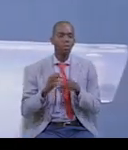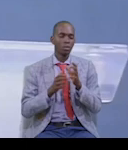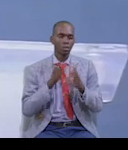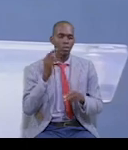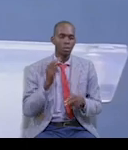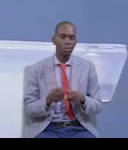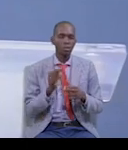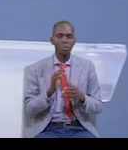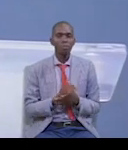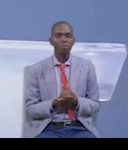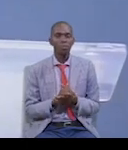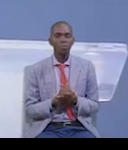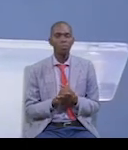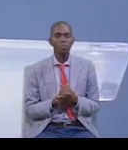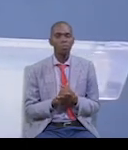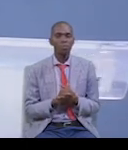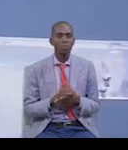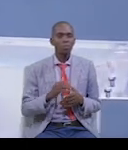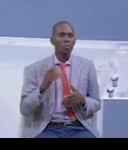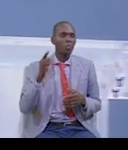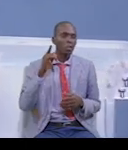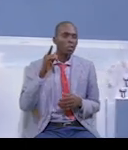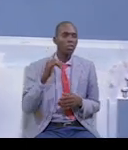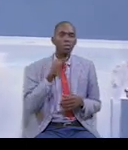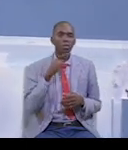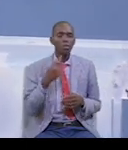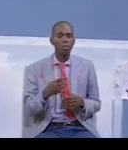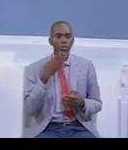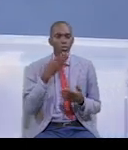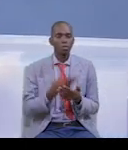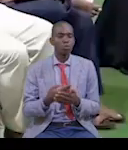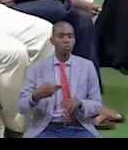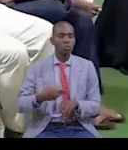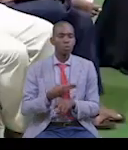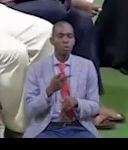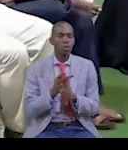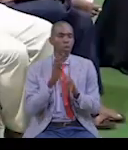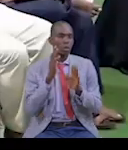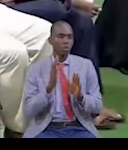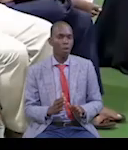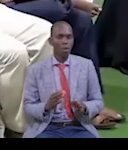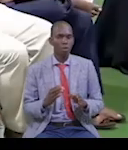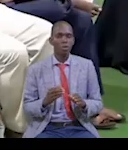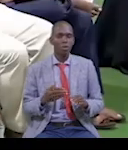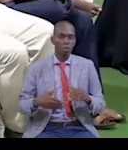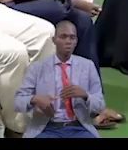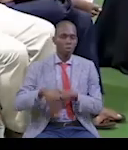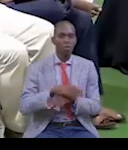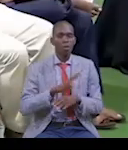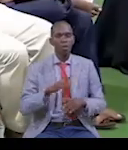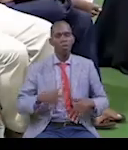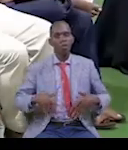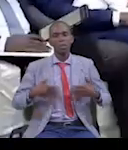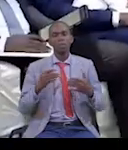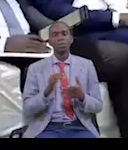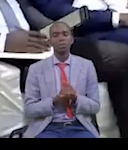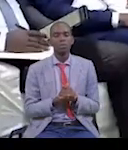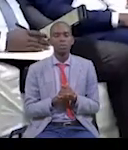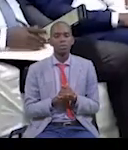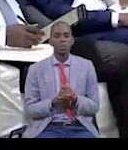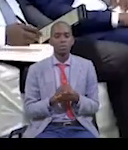శక్తిగా ఉండును గాక. Presiding shepherd over your life. ఆ విధంగా మీ జీవితం మీద రక్షణను ఆయన కృమ్మరిస్తున్నాడు. Number